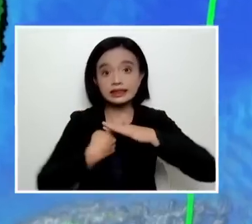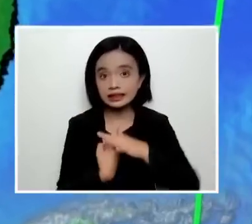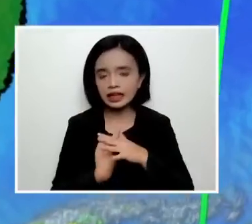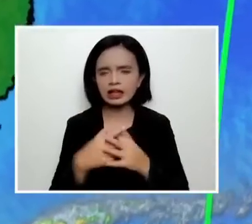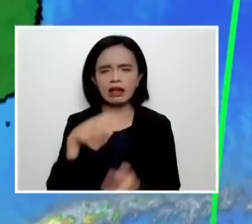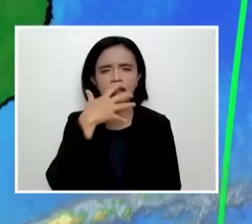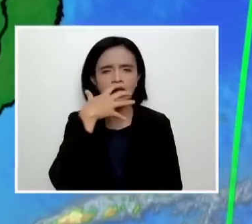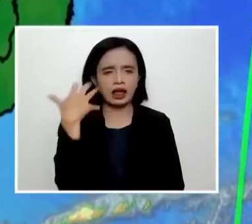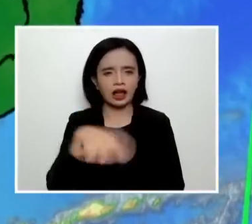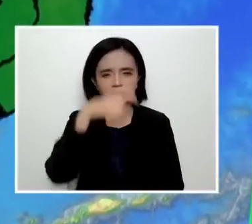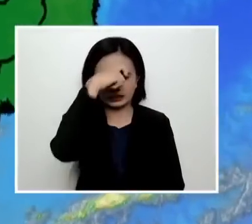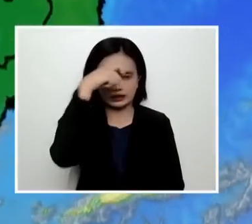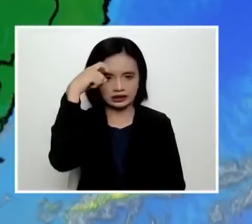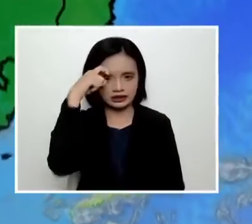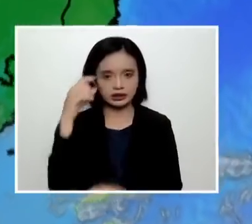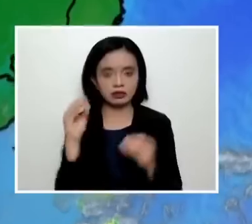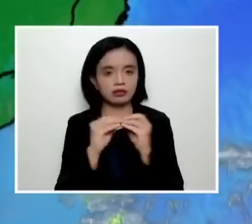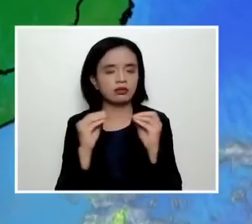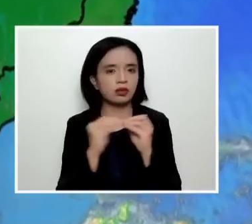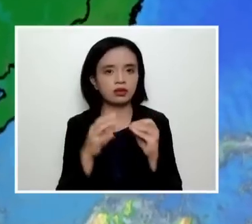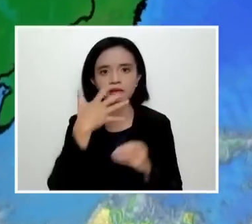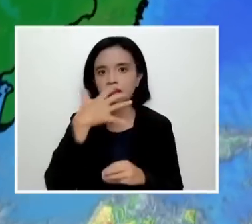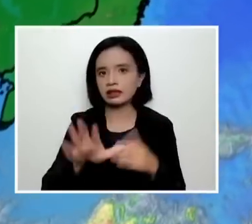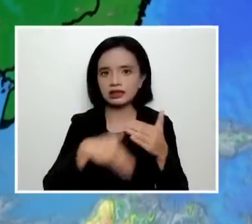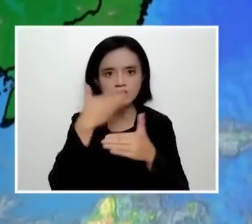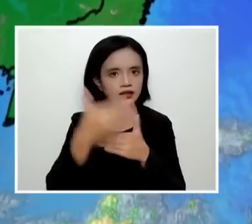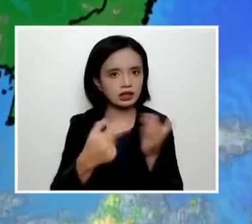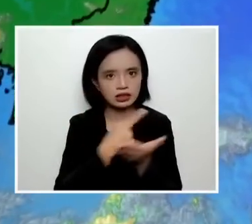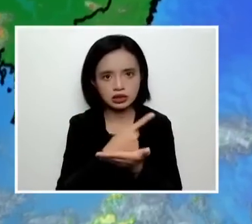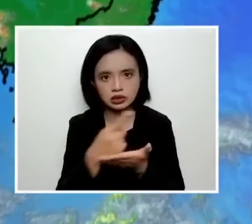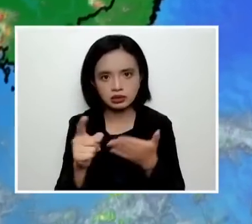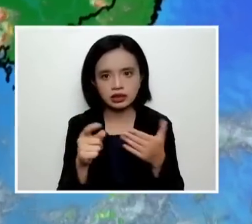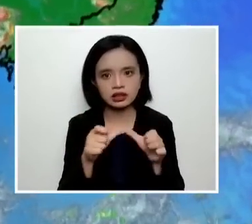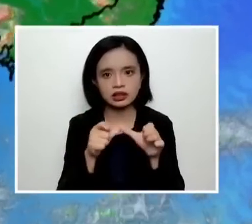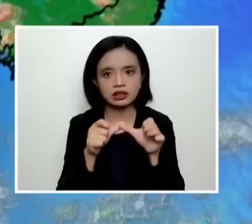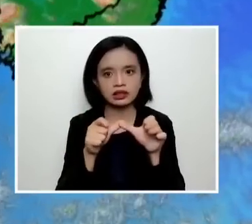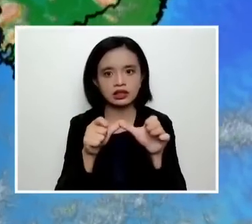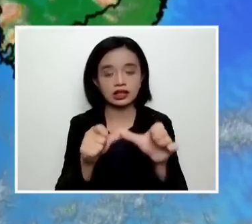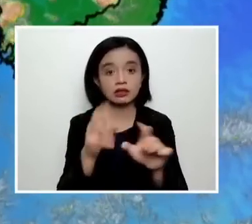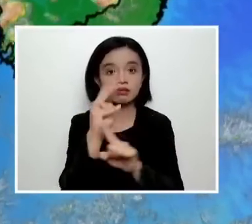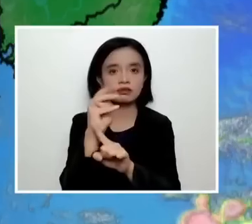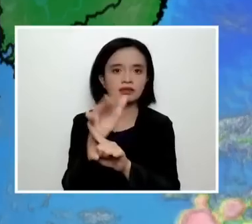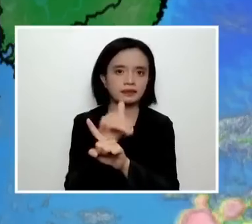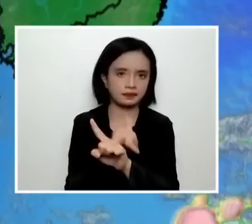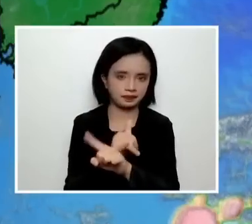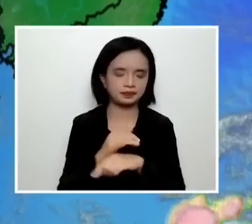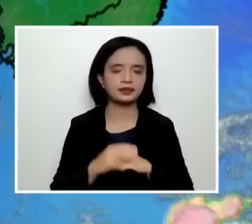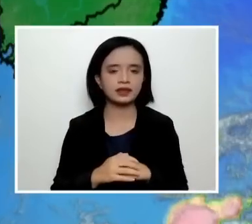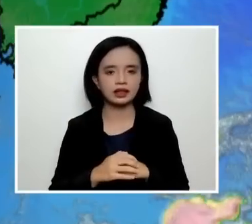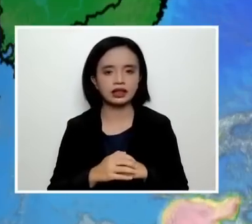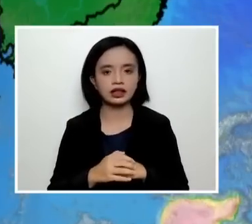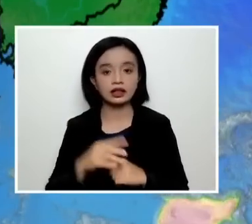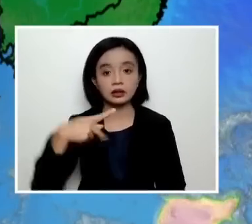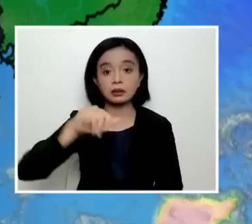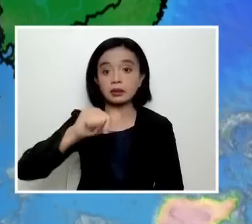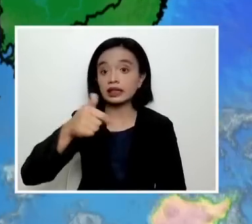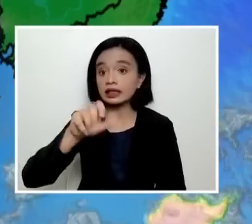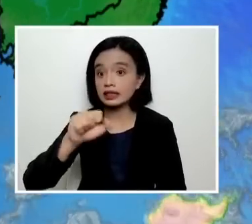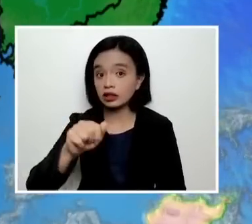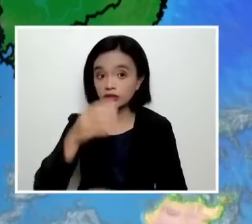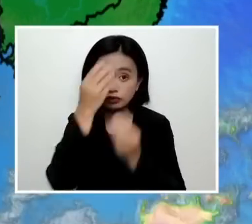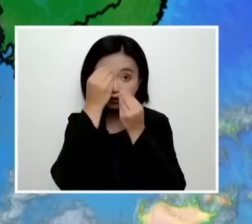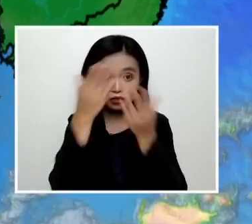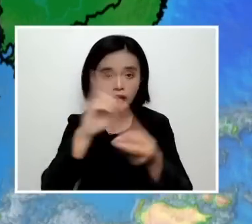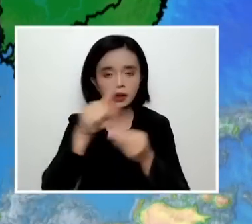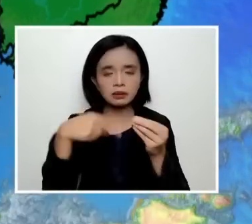tag-init. Mas init pa sa mga susunod na linggo at hanggang Mayo tatagal ang tag-init. Pinag-iingat po ng pag-asa ang publiko laban sa